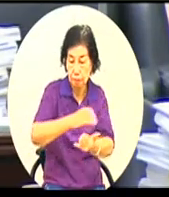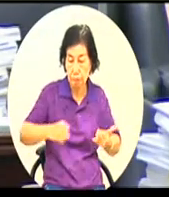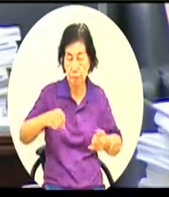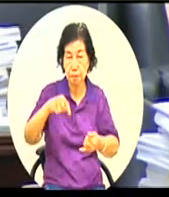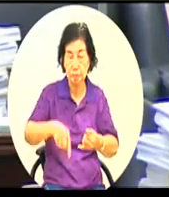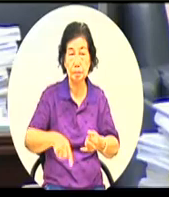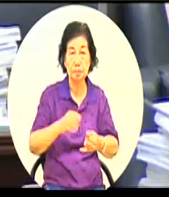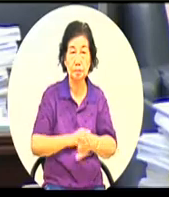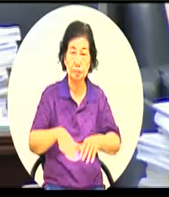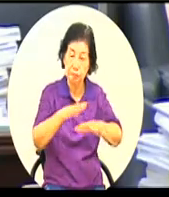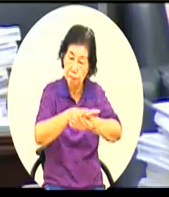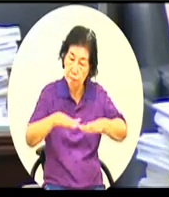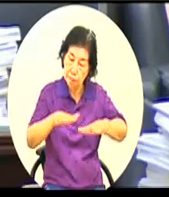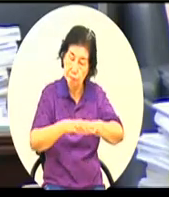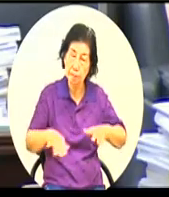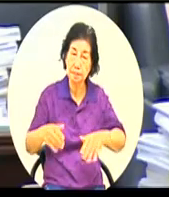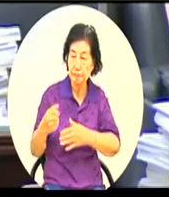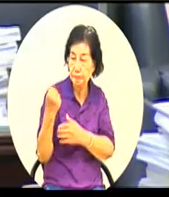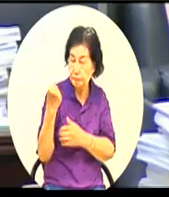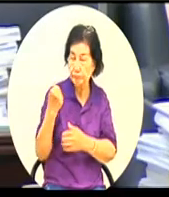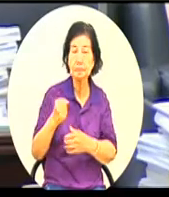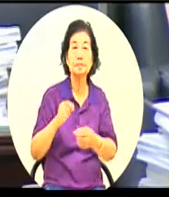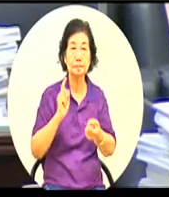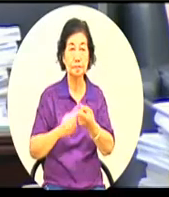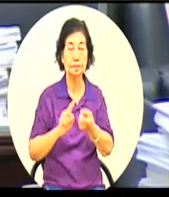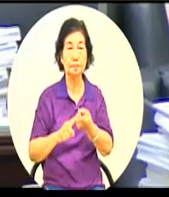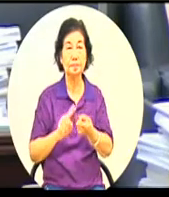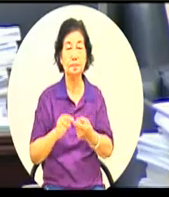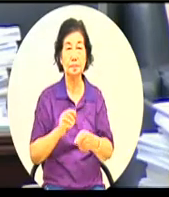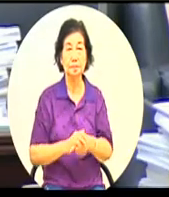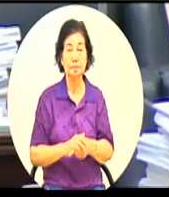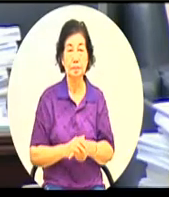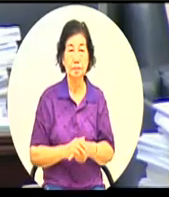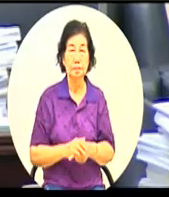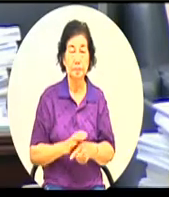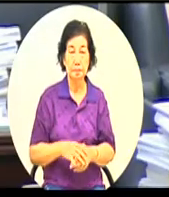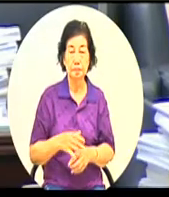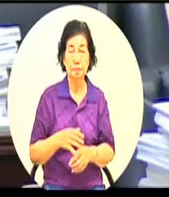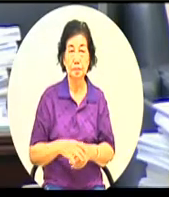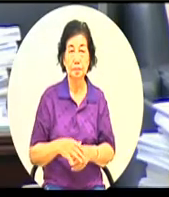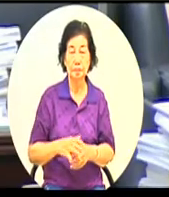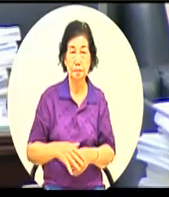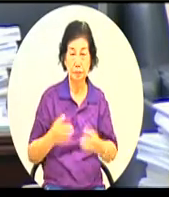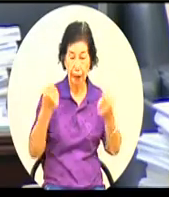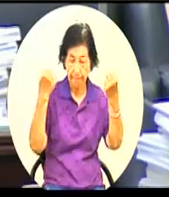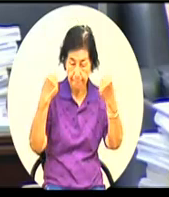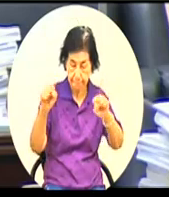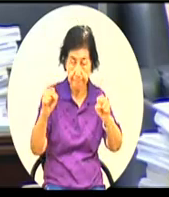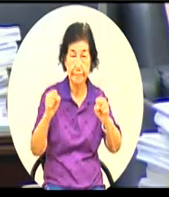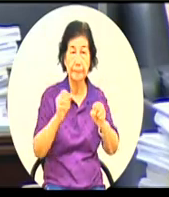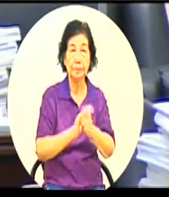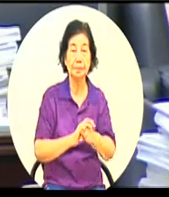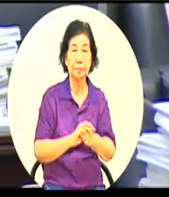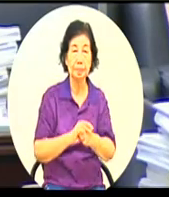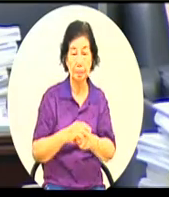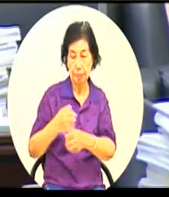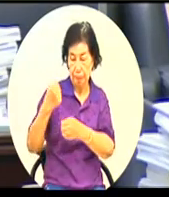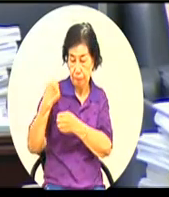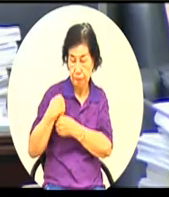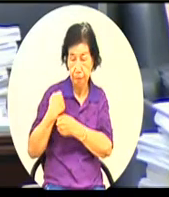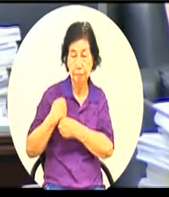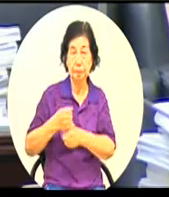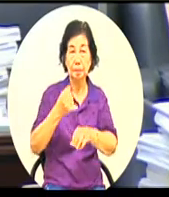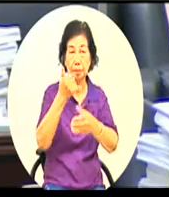军公教大部分拢从毕业、退伍，经过补考、高